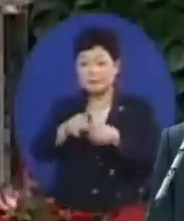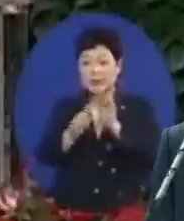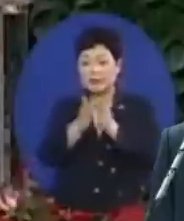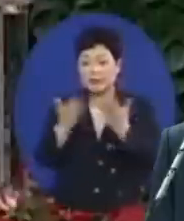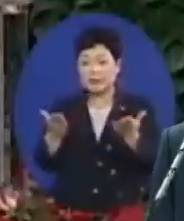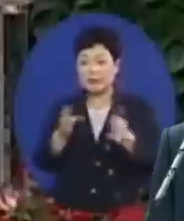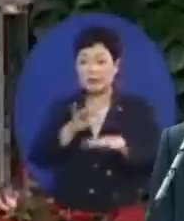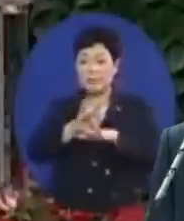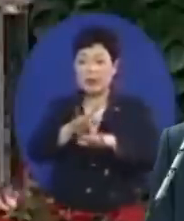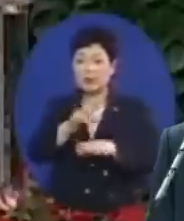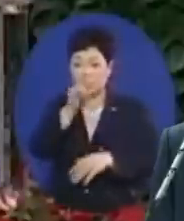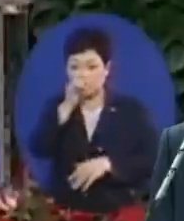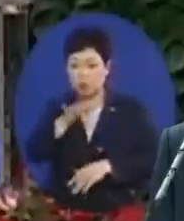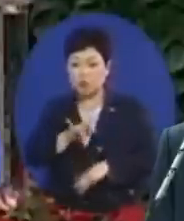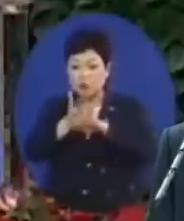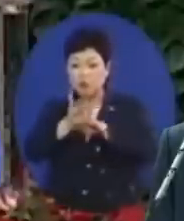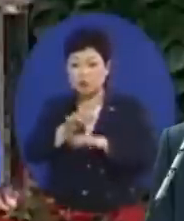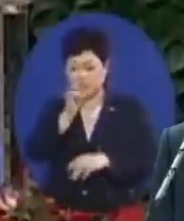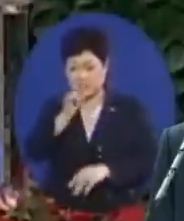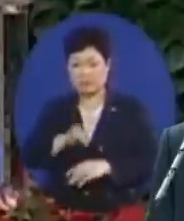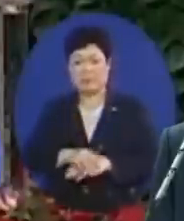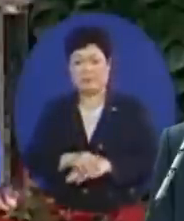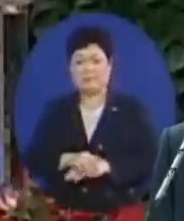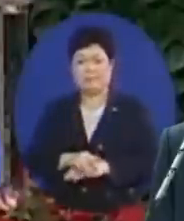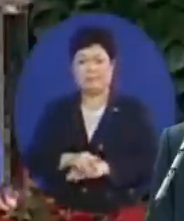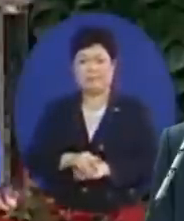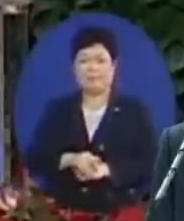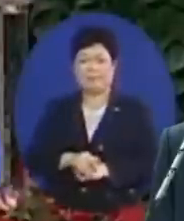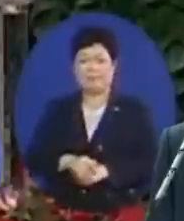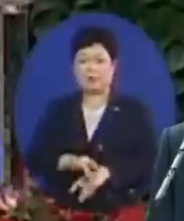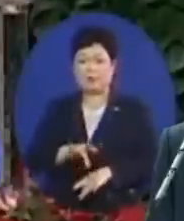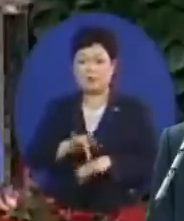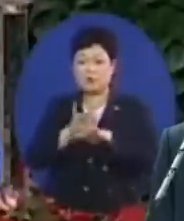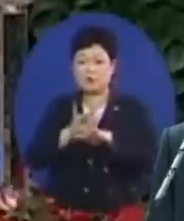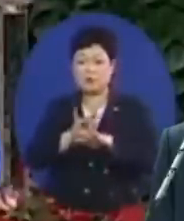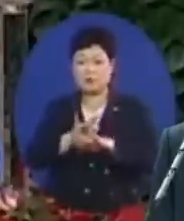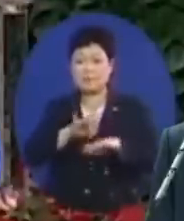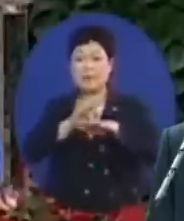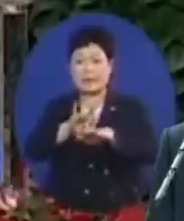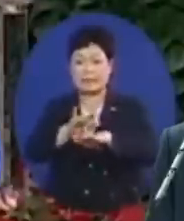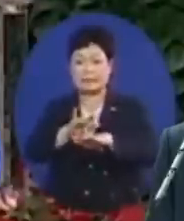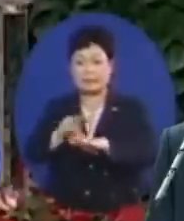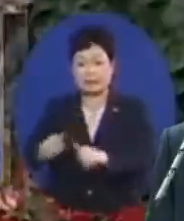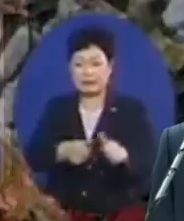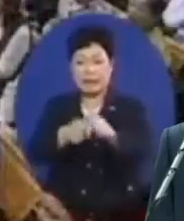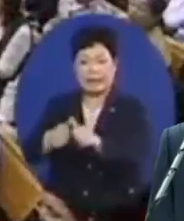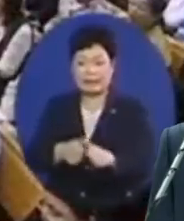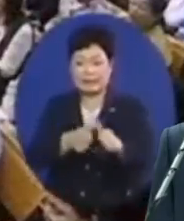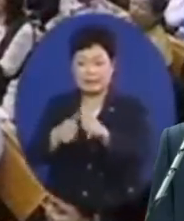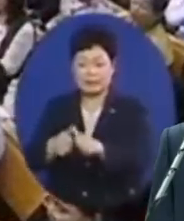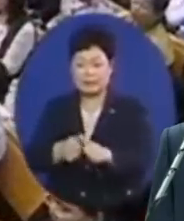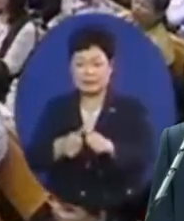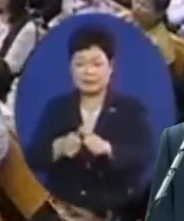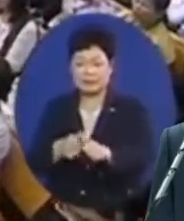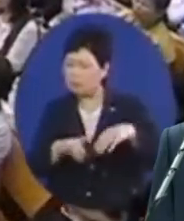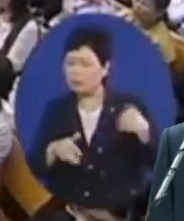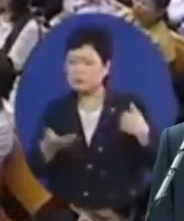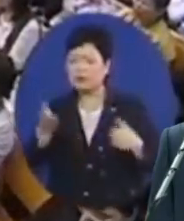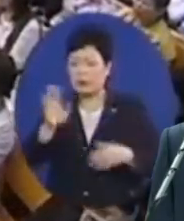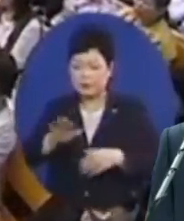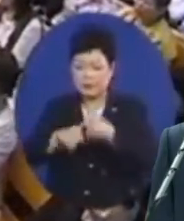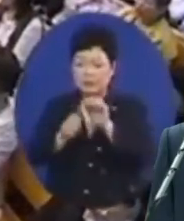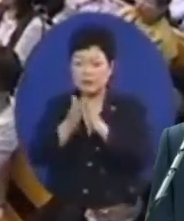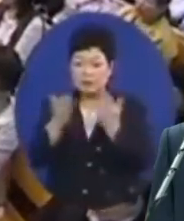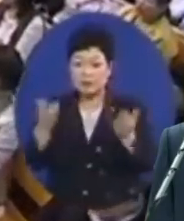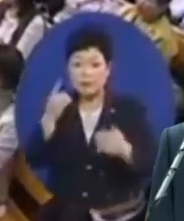성경에는 마귀도 있고 귀신도 있습니다. 귀신은 마귀를 따라다니는 존재인데